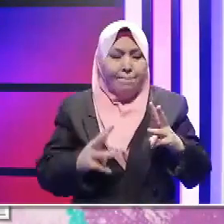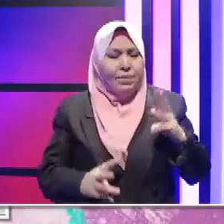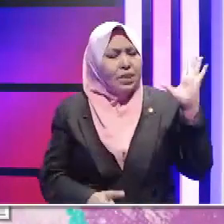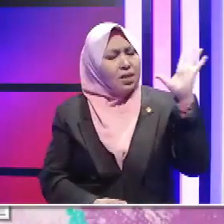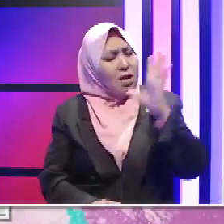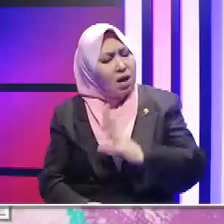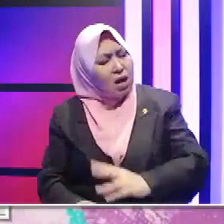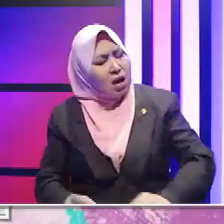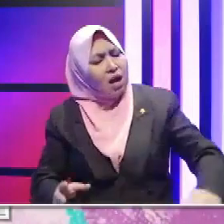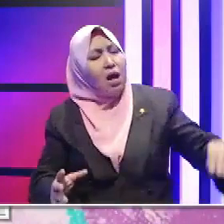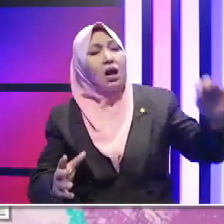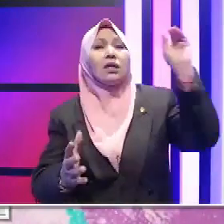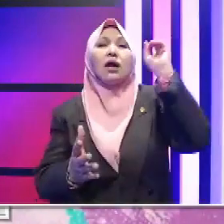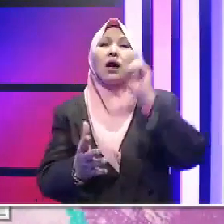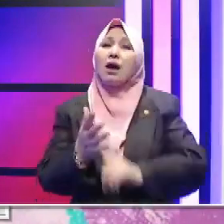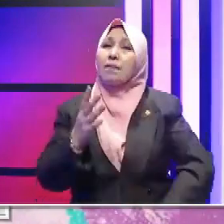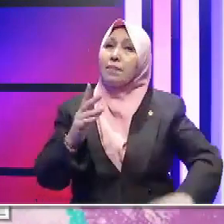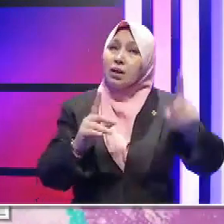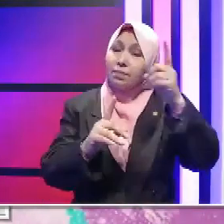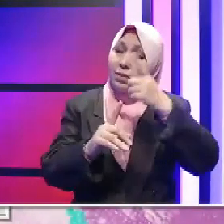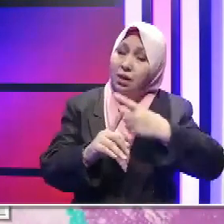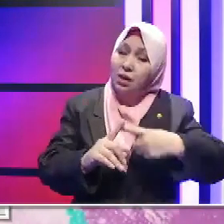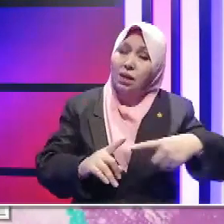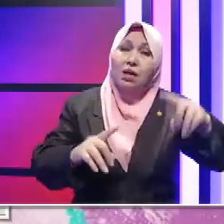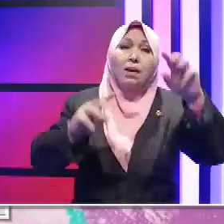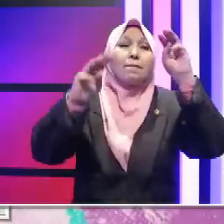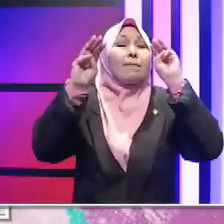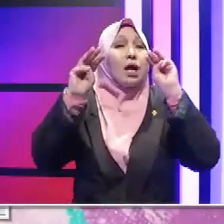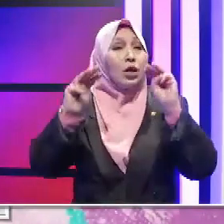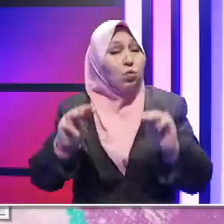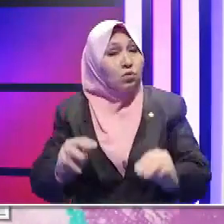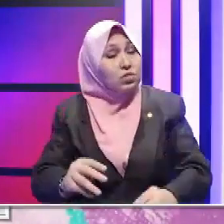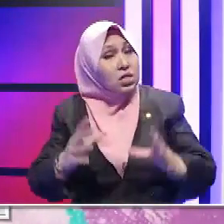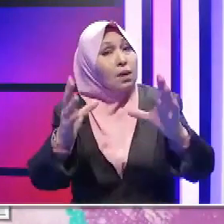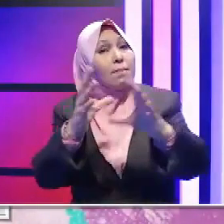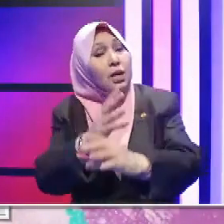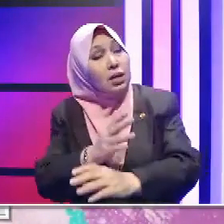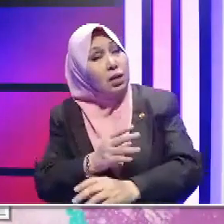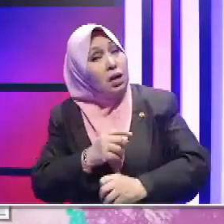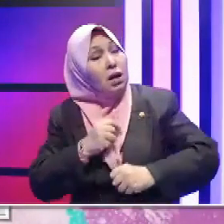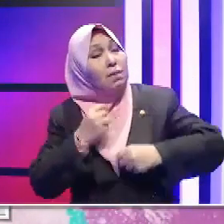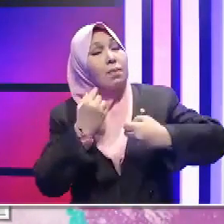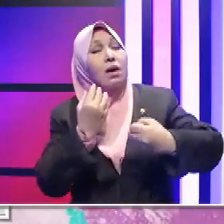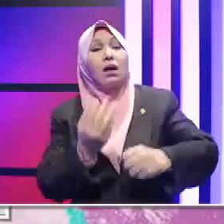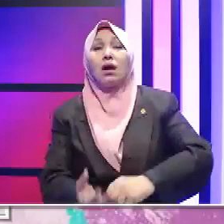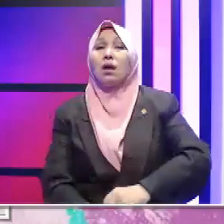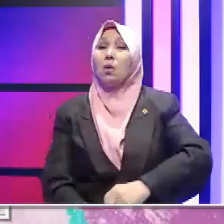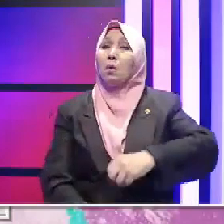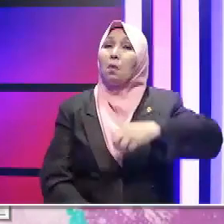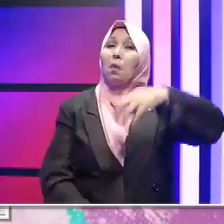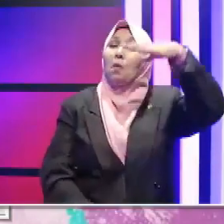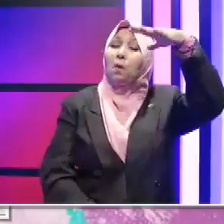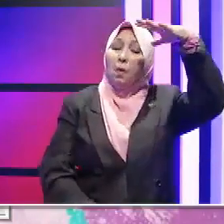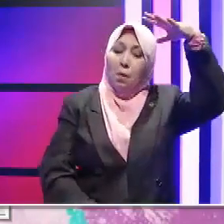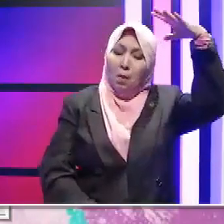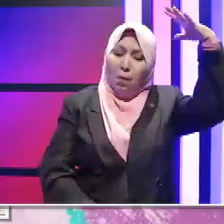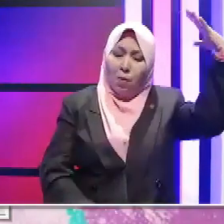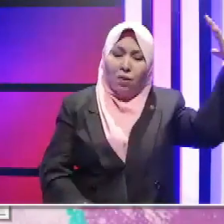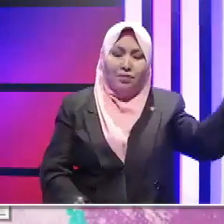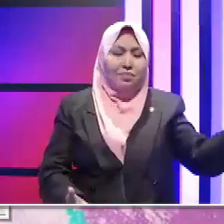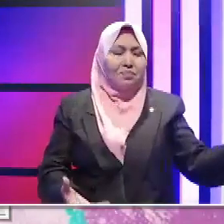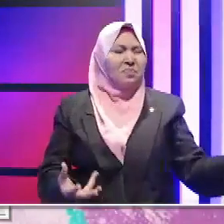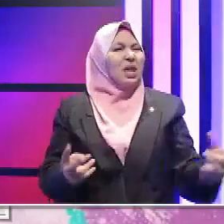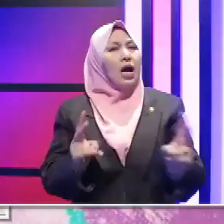the way Indah masyaikh mulch oi woman